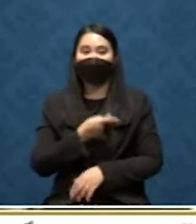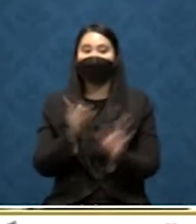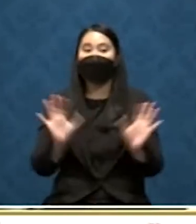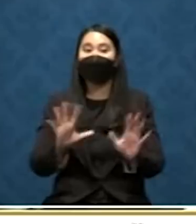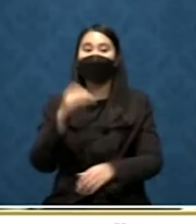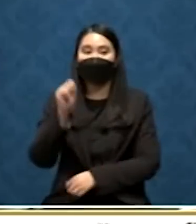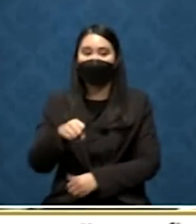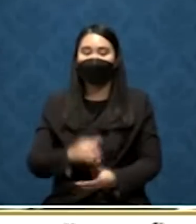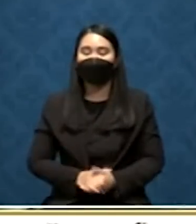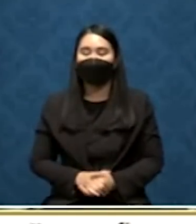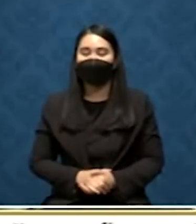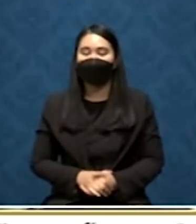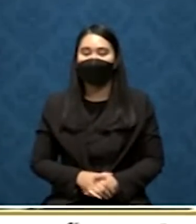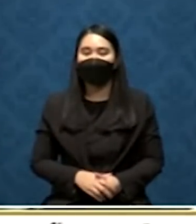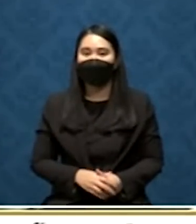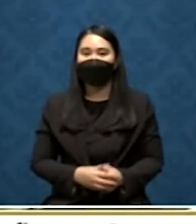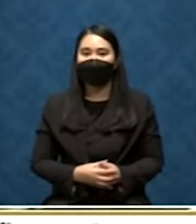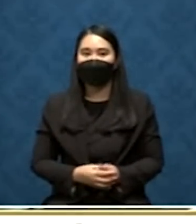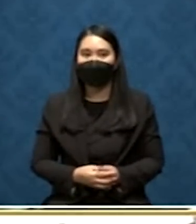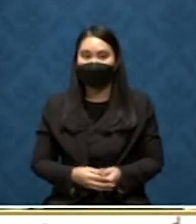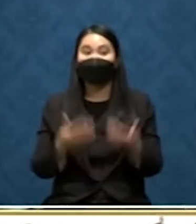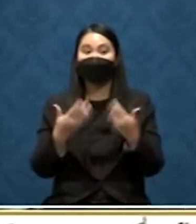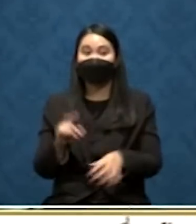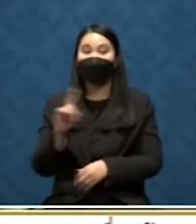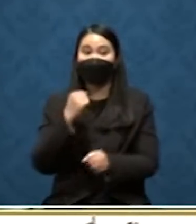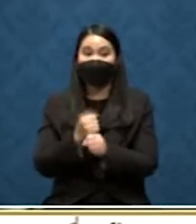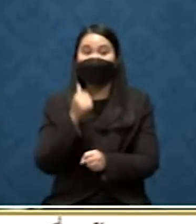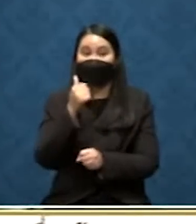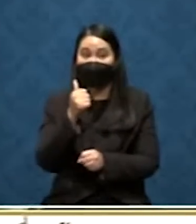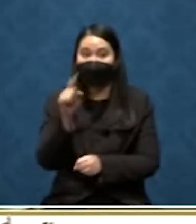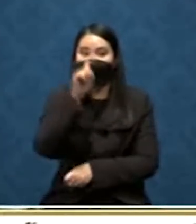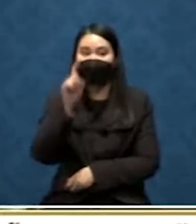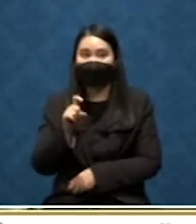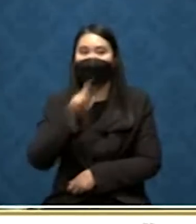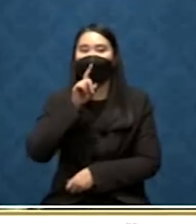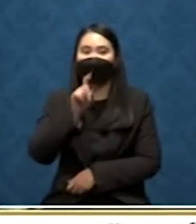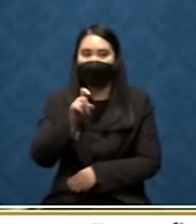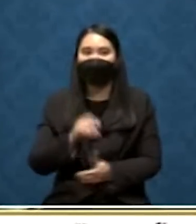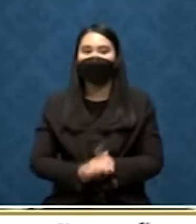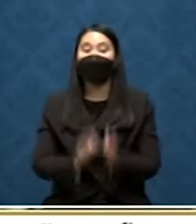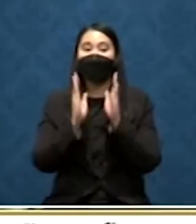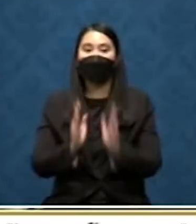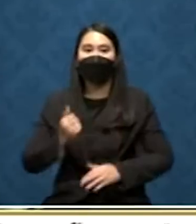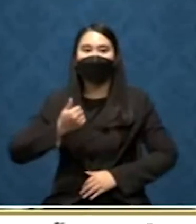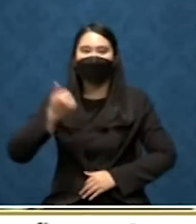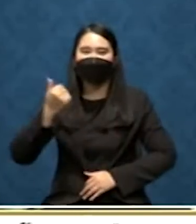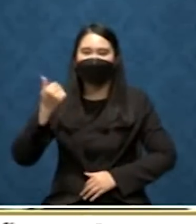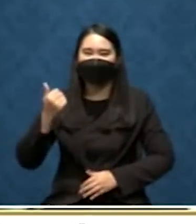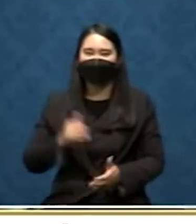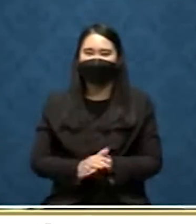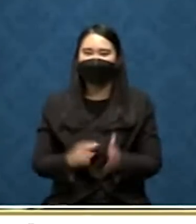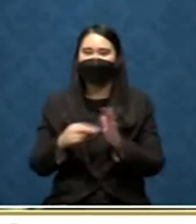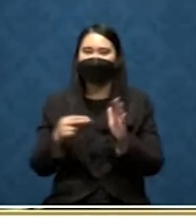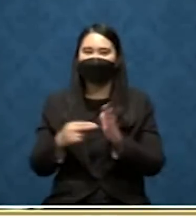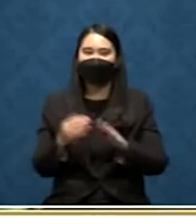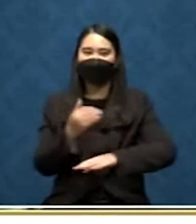ไหมยิ่งไปกวานั้นมันได้ด้วยหอครับกับการที่ผู้พิภาคสาคนอื่นที่ไม่ได้